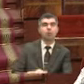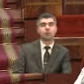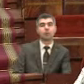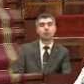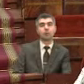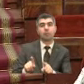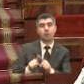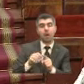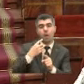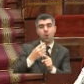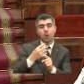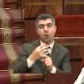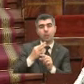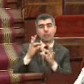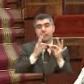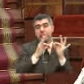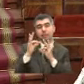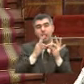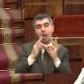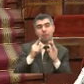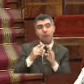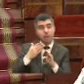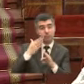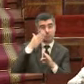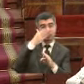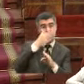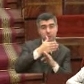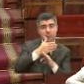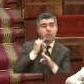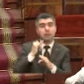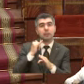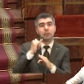ممر باب سبته المحتلة. هذه الفئة معرضة